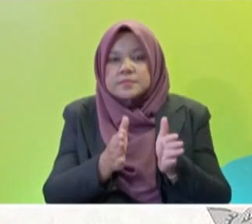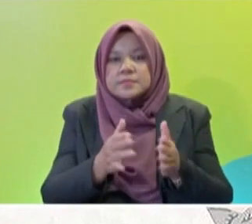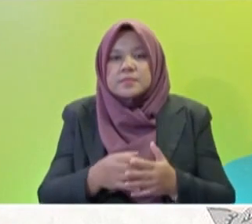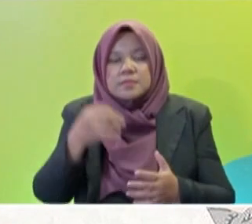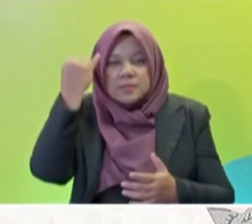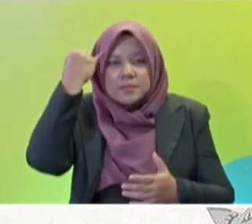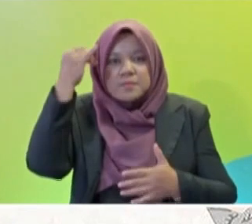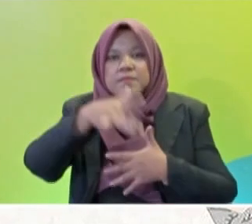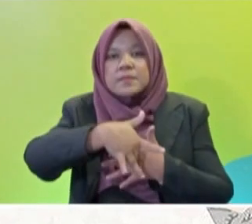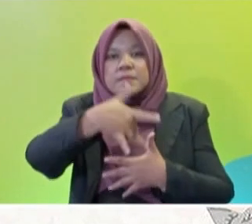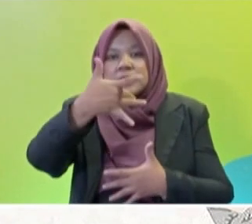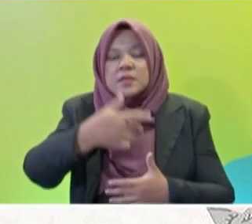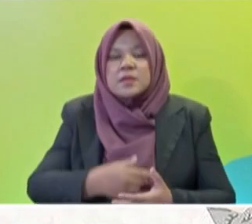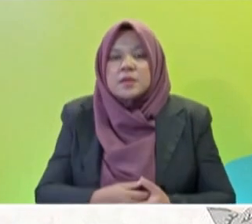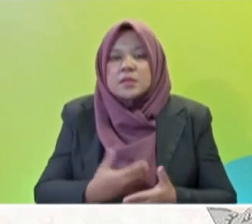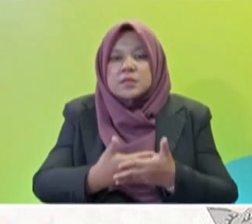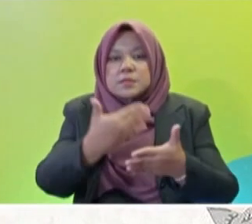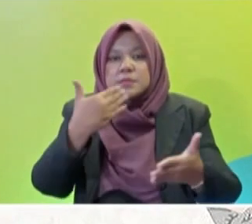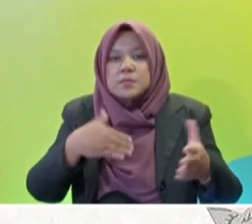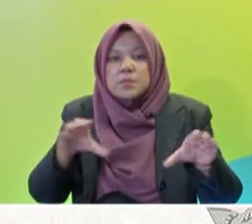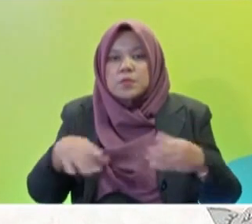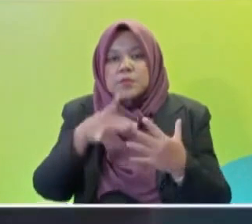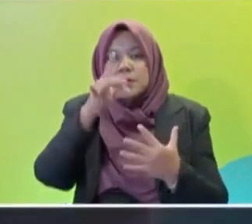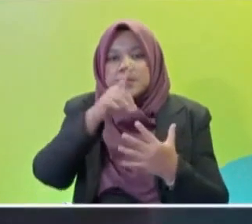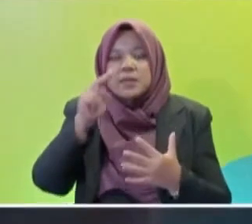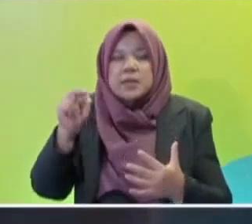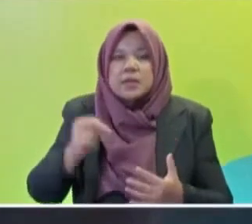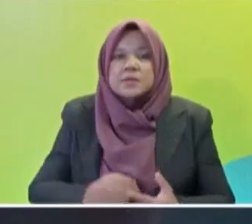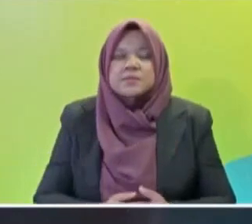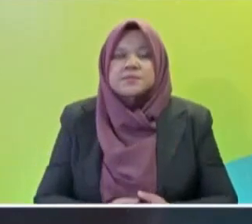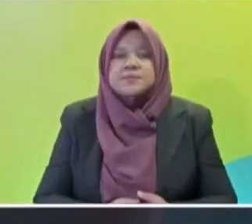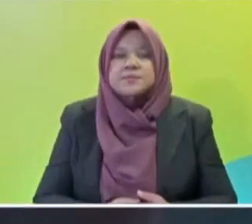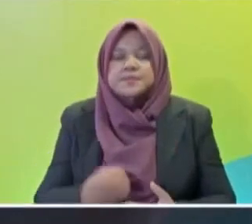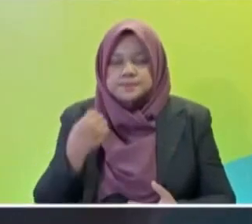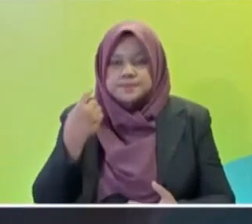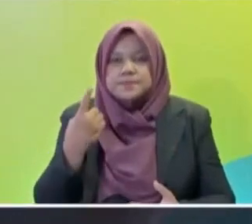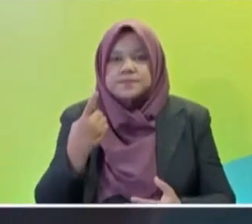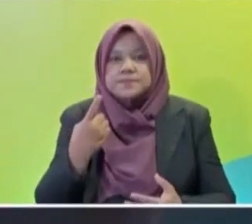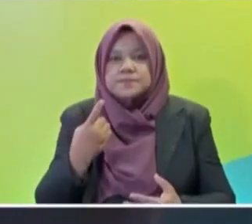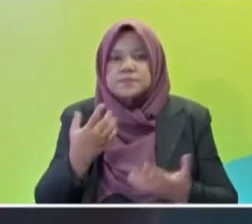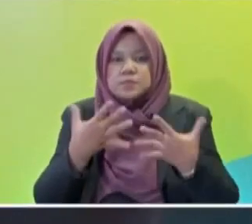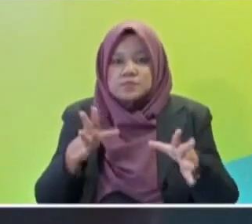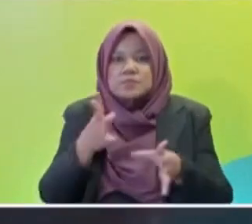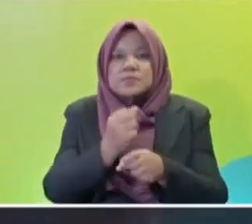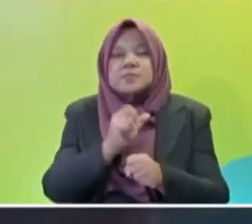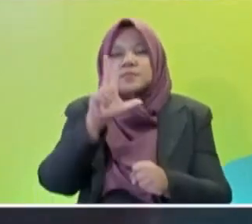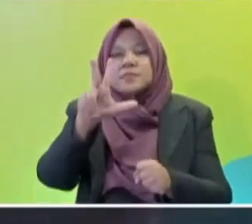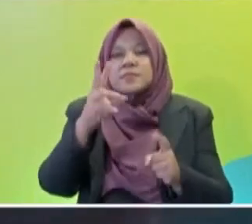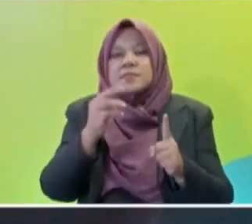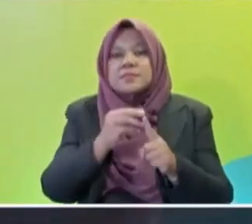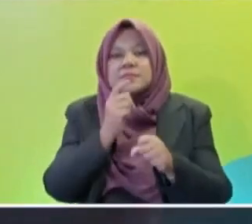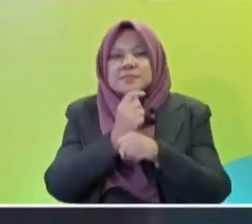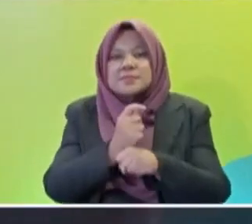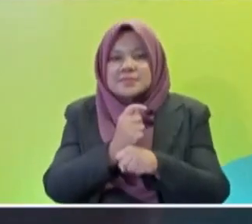Ini yang awal lah Turki sebelum kita bawa pemilihan jadi semua dapat tiga Mekkah ini tanya